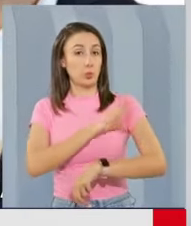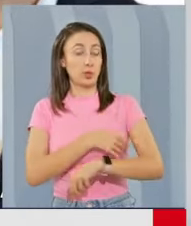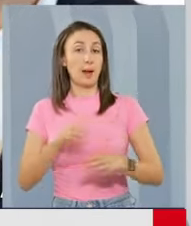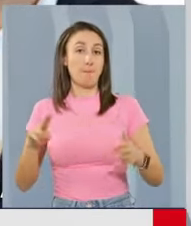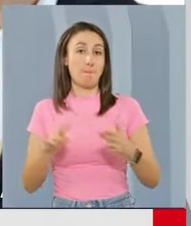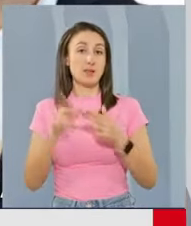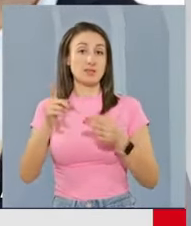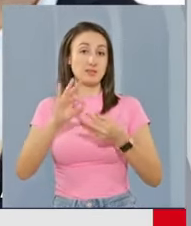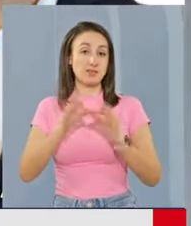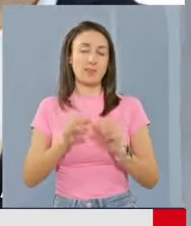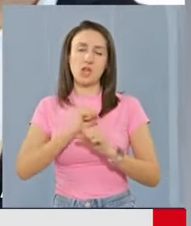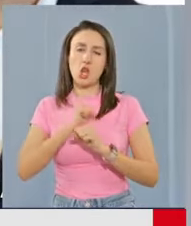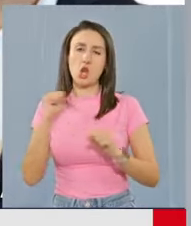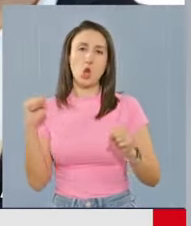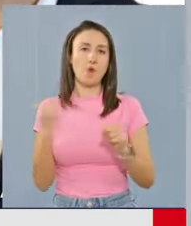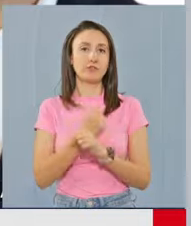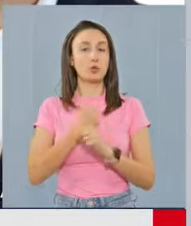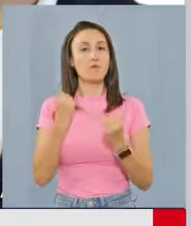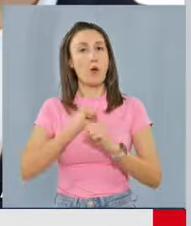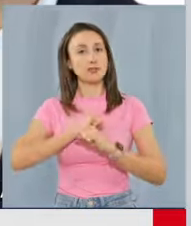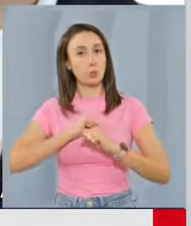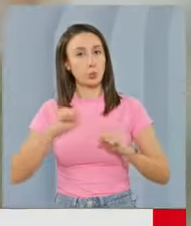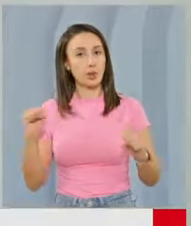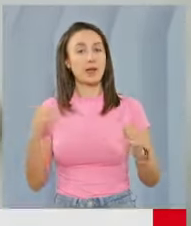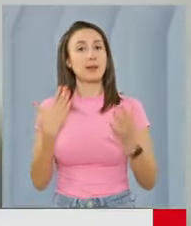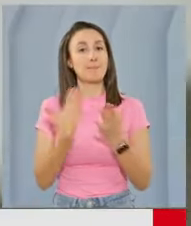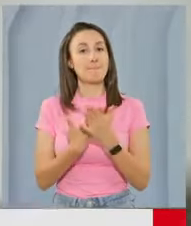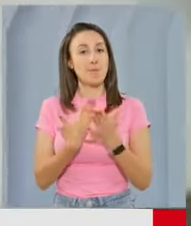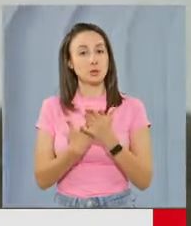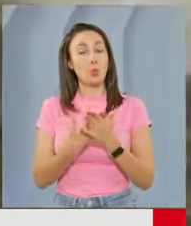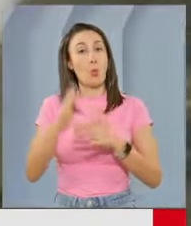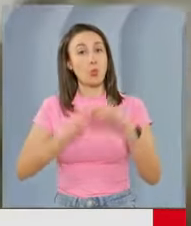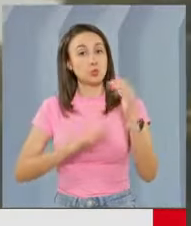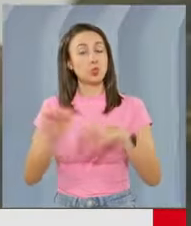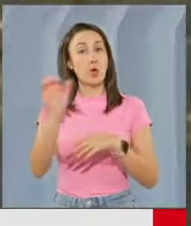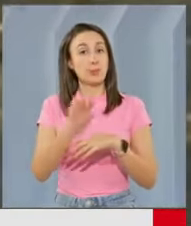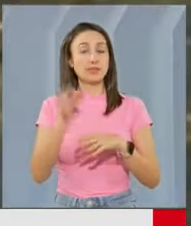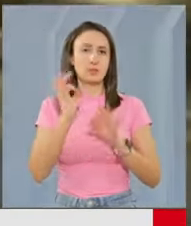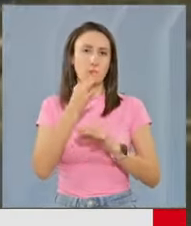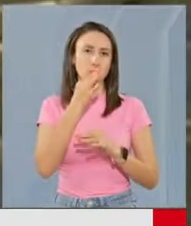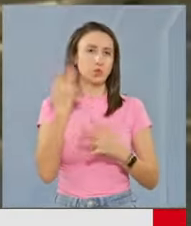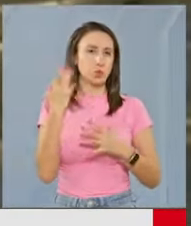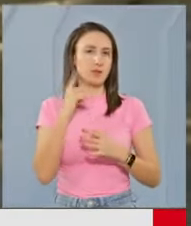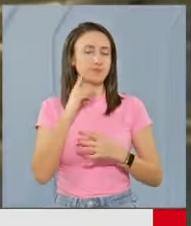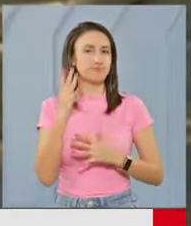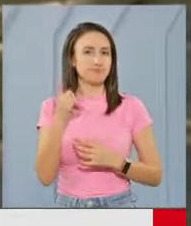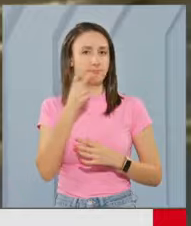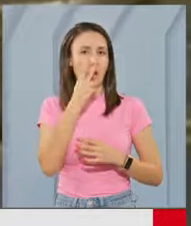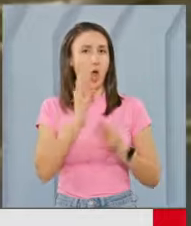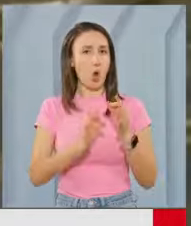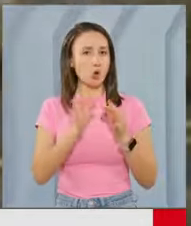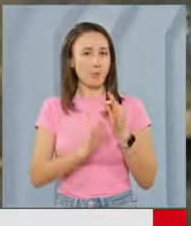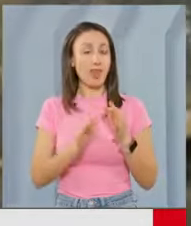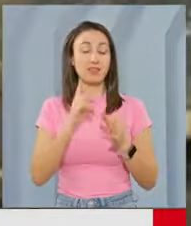e asta înseamnă o lovitură extrem de puternic inclusiv Pentru construcția Europeană specialiștii spun că situația îngrijorătoare privind economia Uniunii